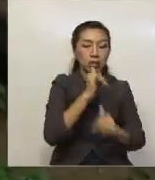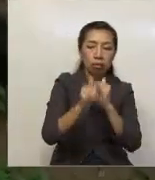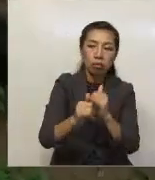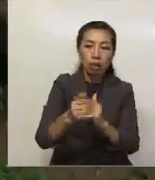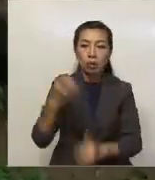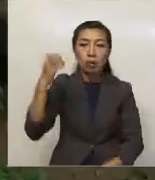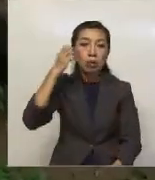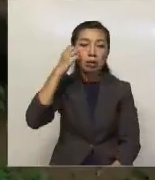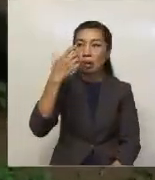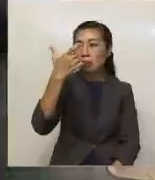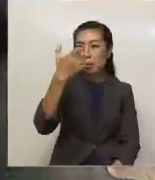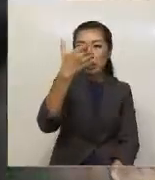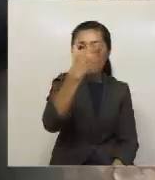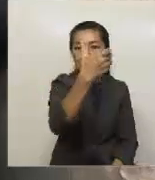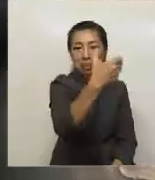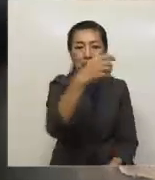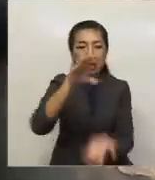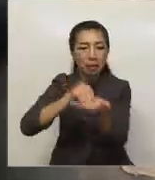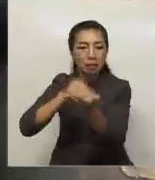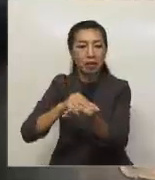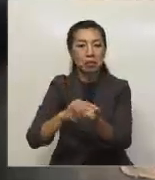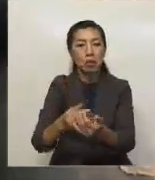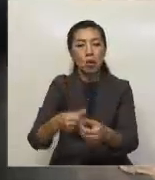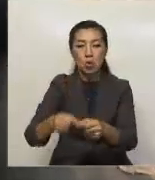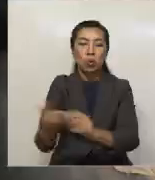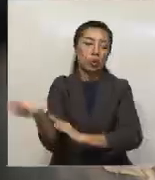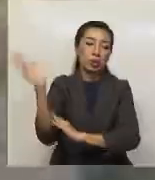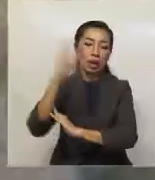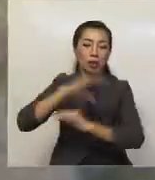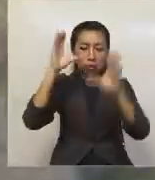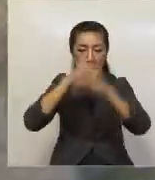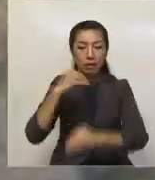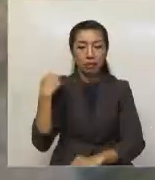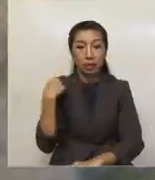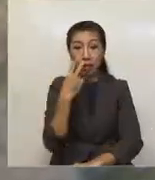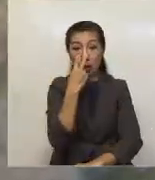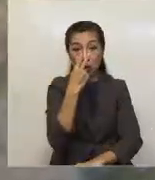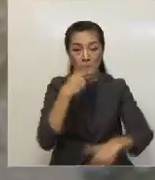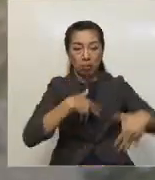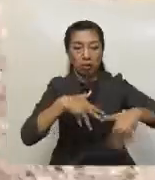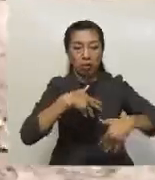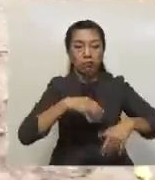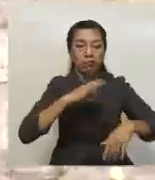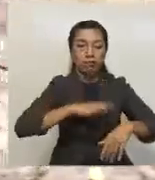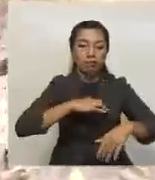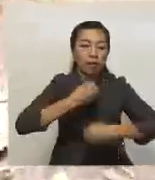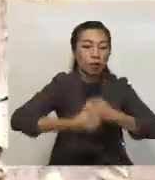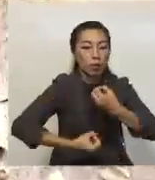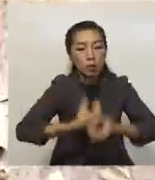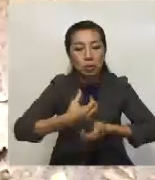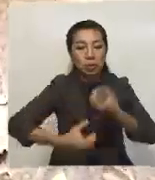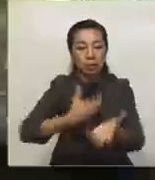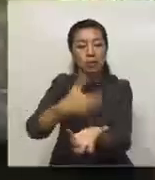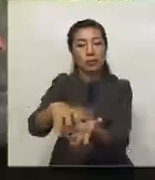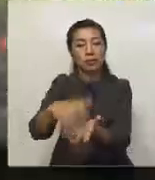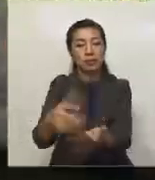ภาพบรรยากาศทั่วไปอย่างไม่ละสายตาจนพบค่ำเลยนะคะไปฟังเสียงของคนที่เข้ามาเที่ยวช